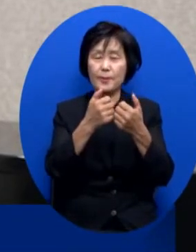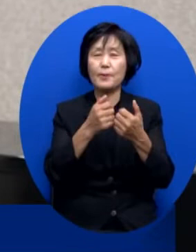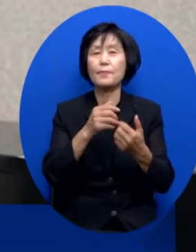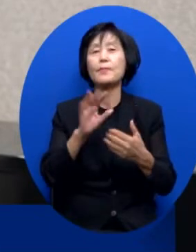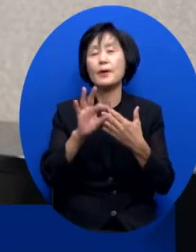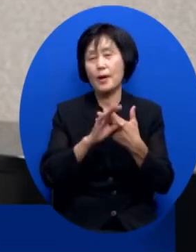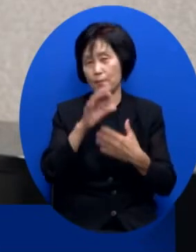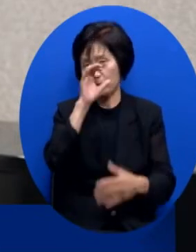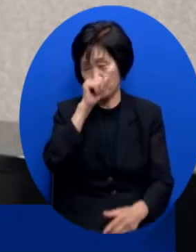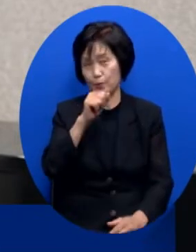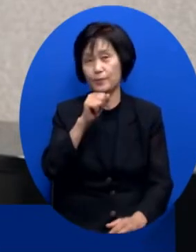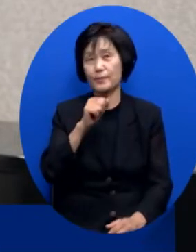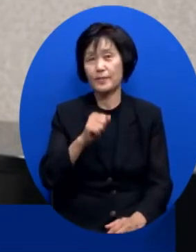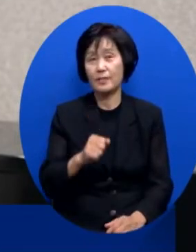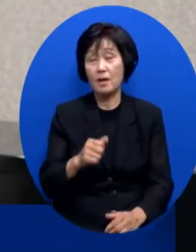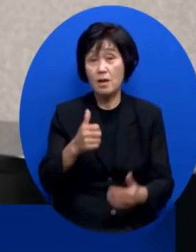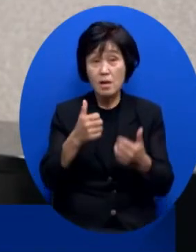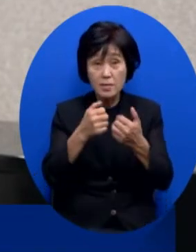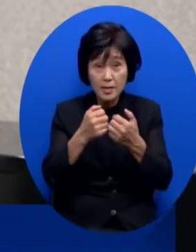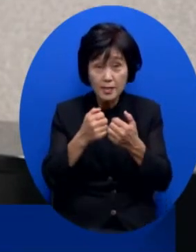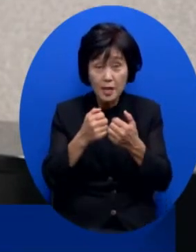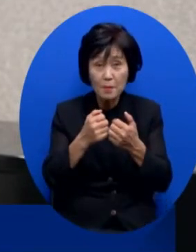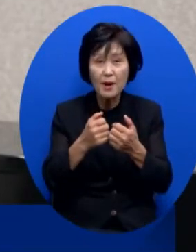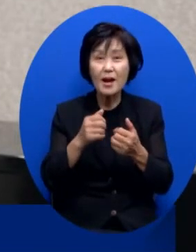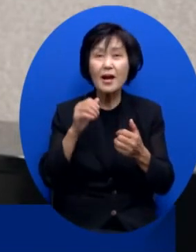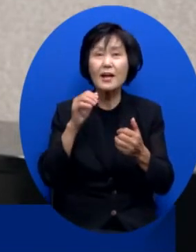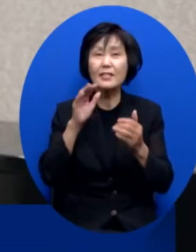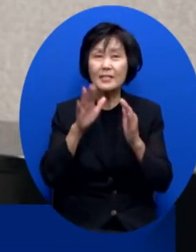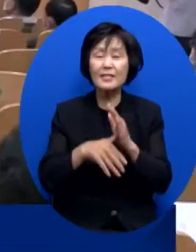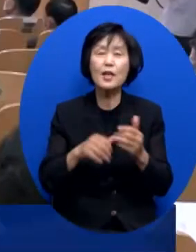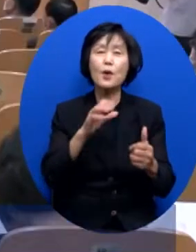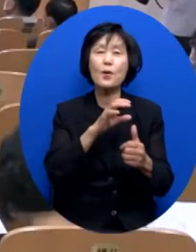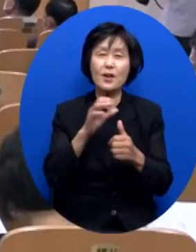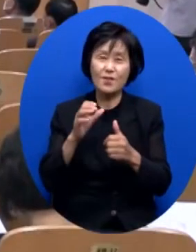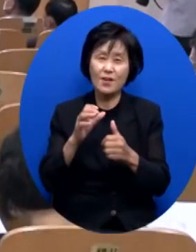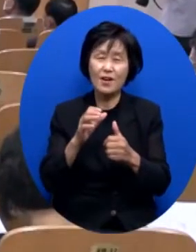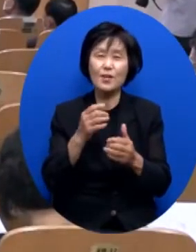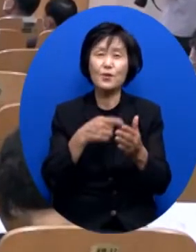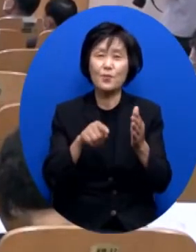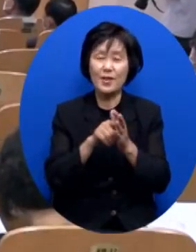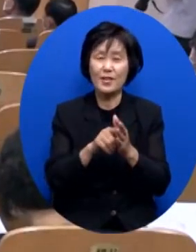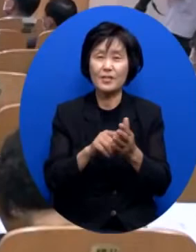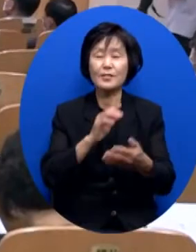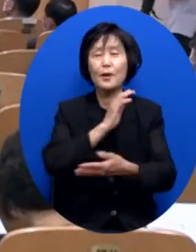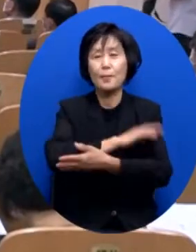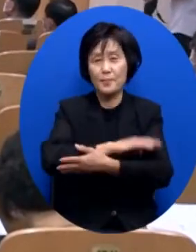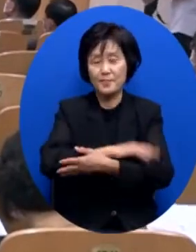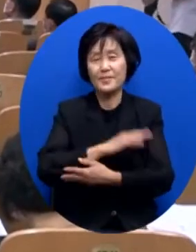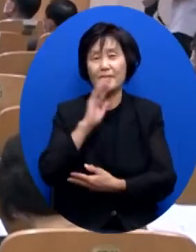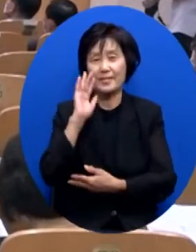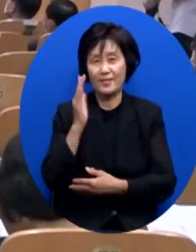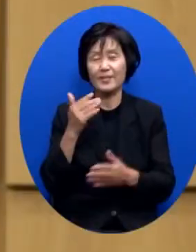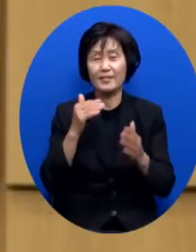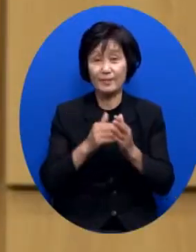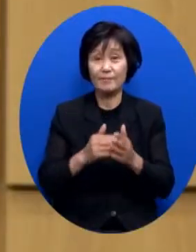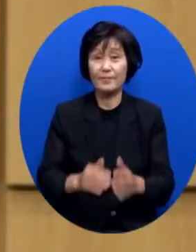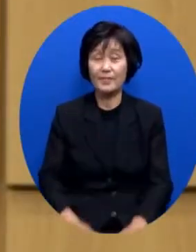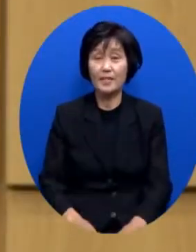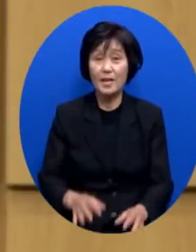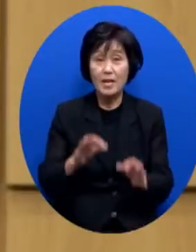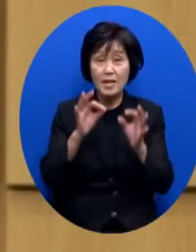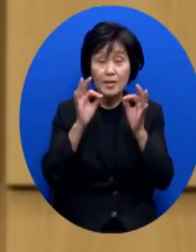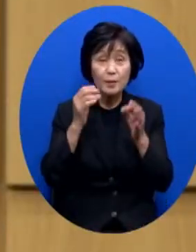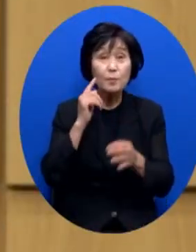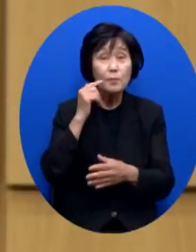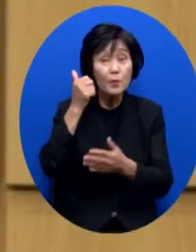사용하게 하기 위해서 책을 썼으니까 그렇게 사용되기를 바랍니다 이날 예배는 전남 상 담 소장 김 종 한 목사의